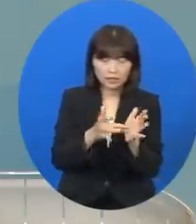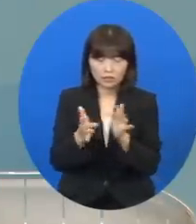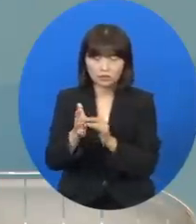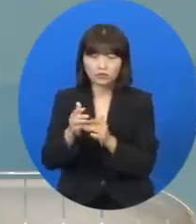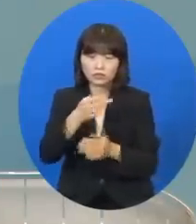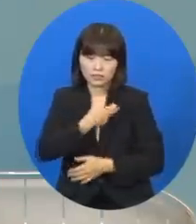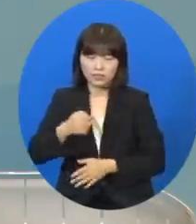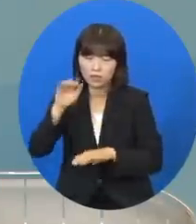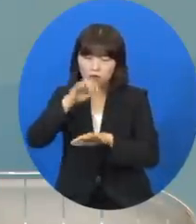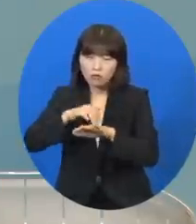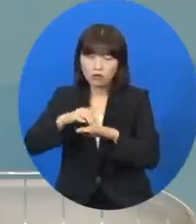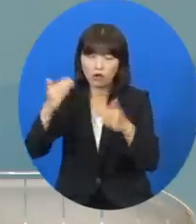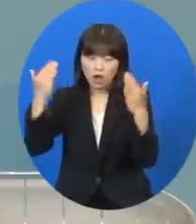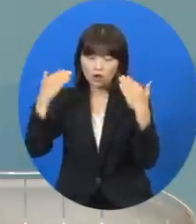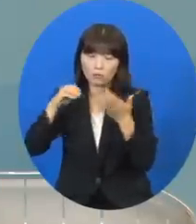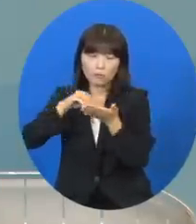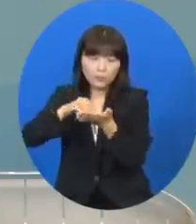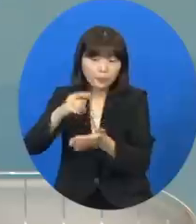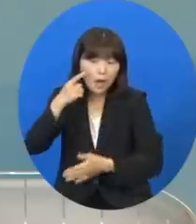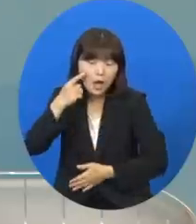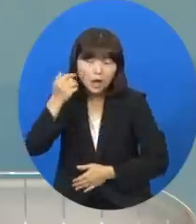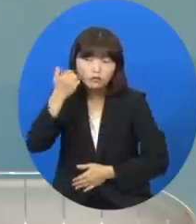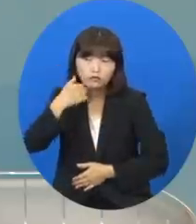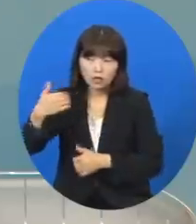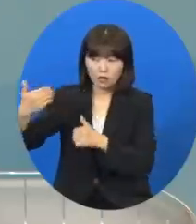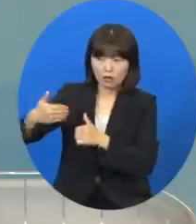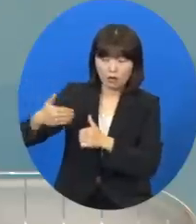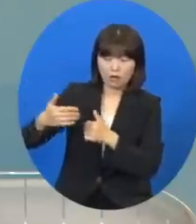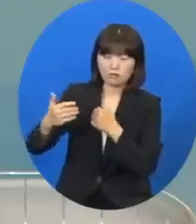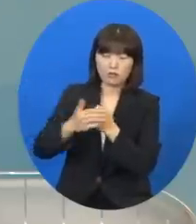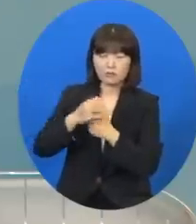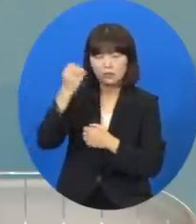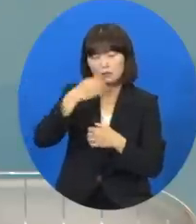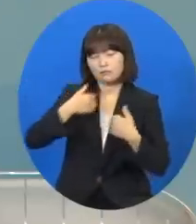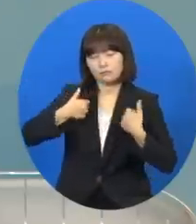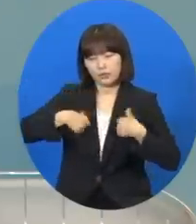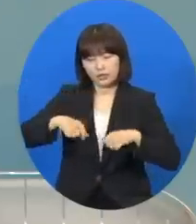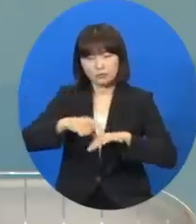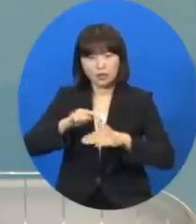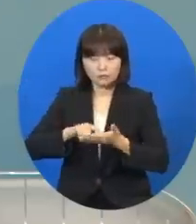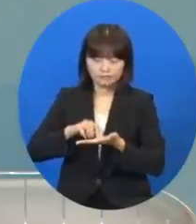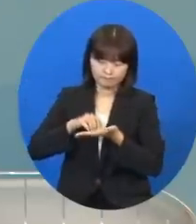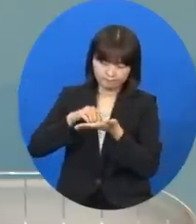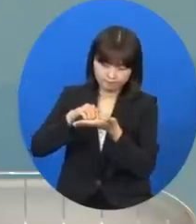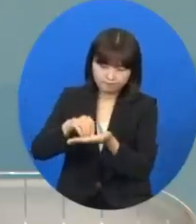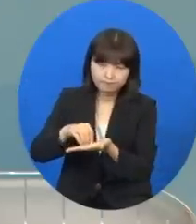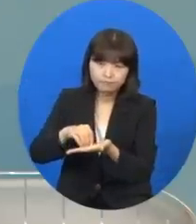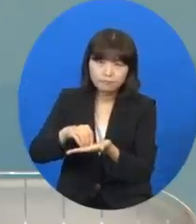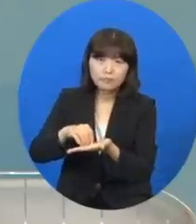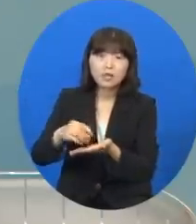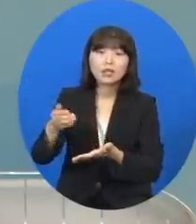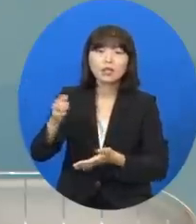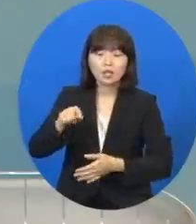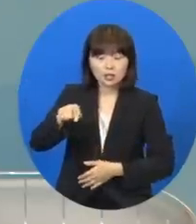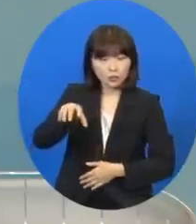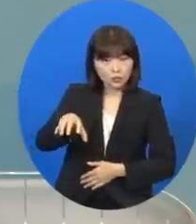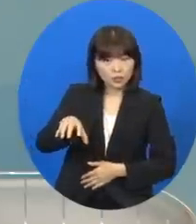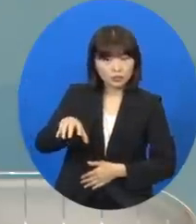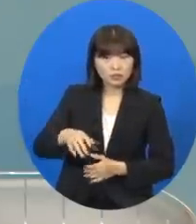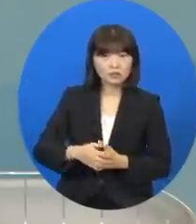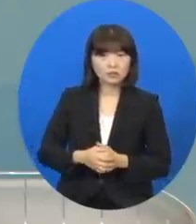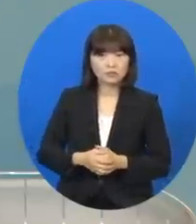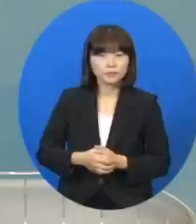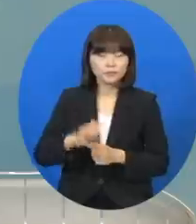보라 누가 권면을 해서 그냥 자포자기한 심정으로 들어갔다가 거기서